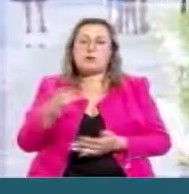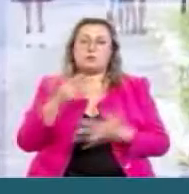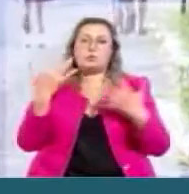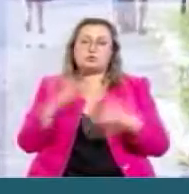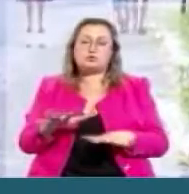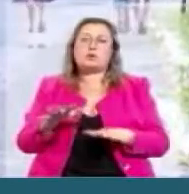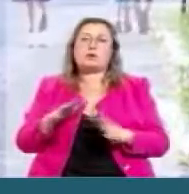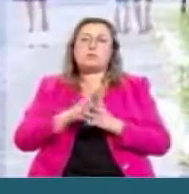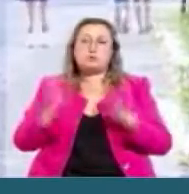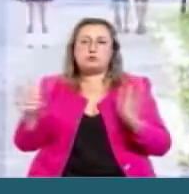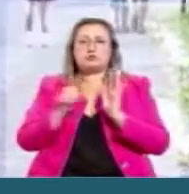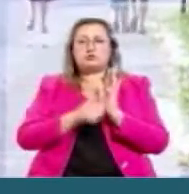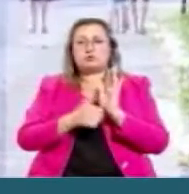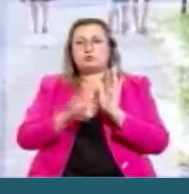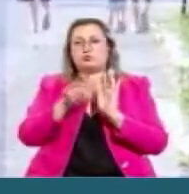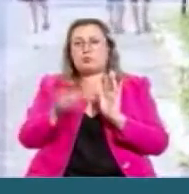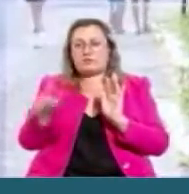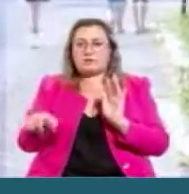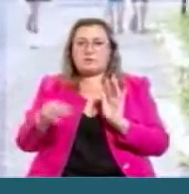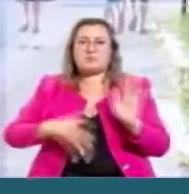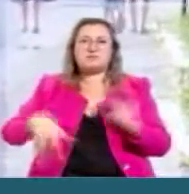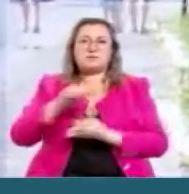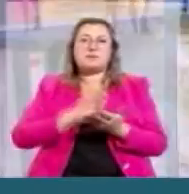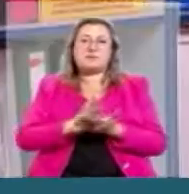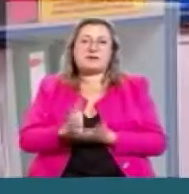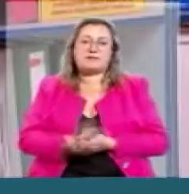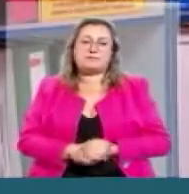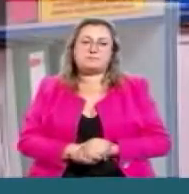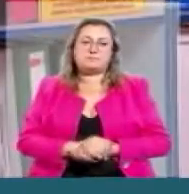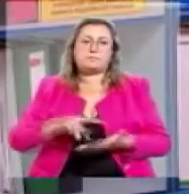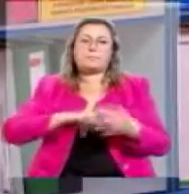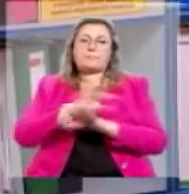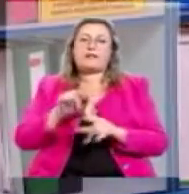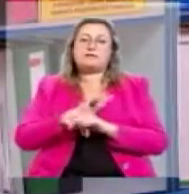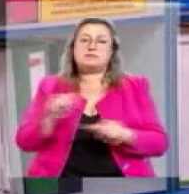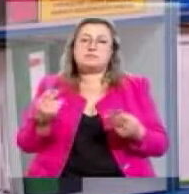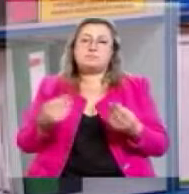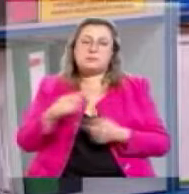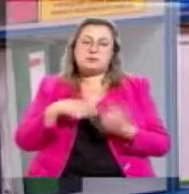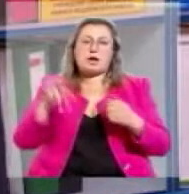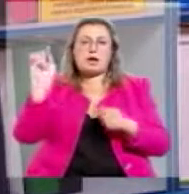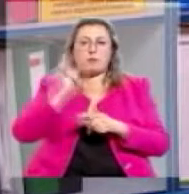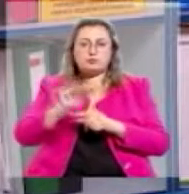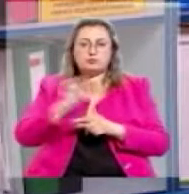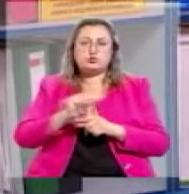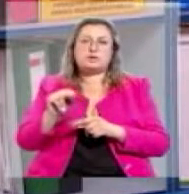районе уже охвачено больше 600 человек по всем направлениям. По проекту развития предпринимательства